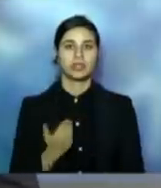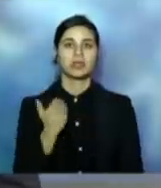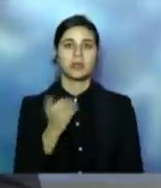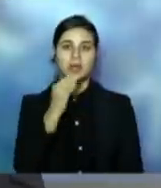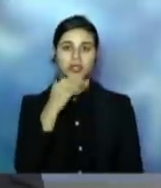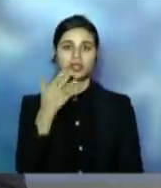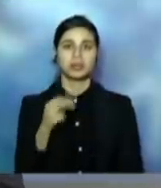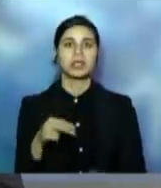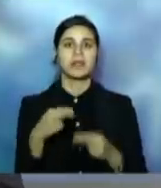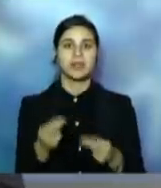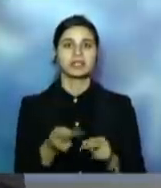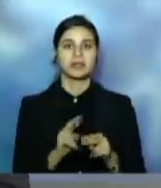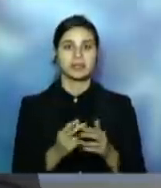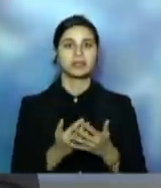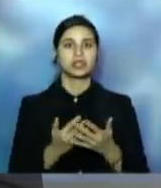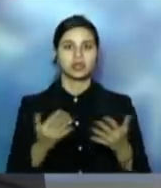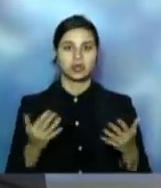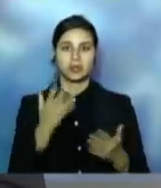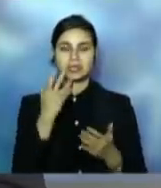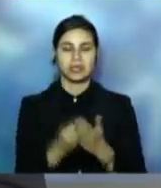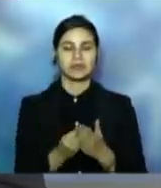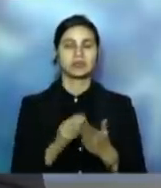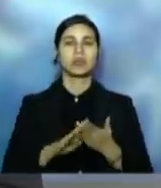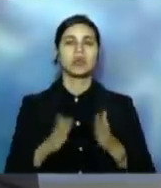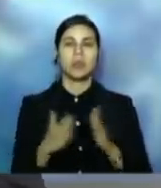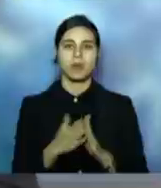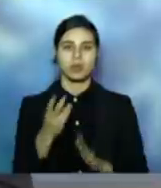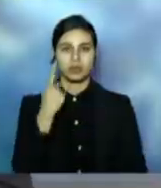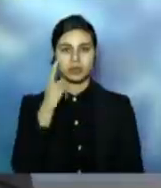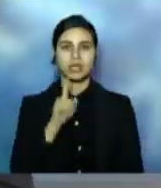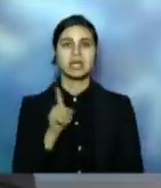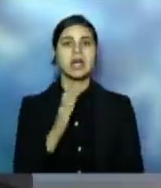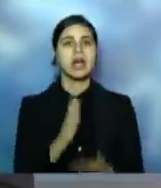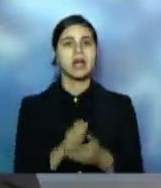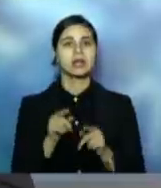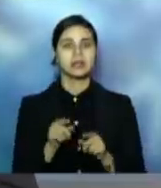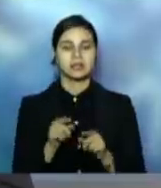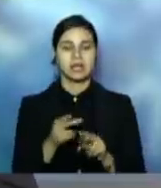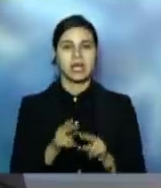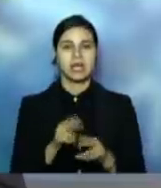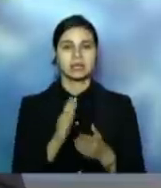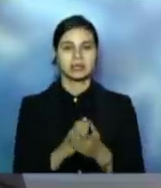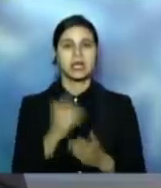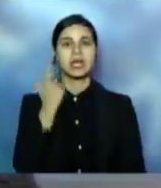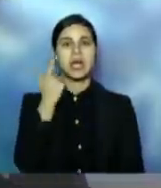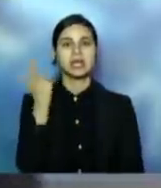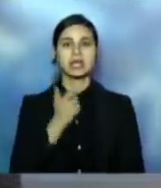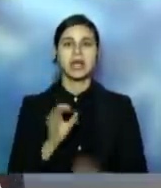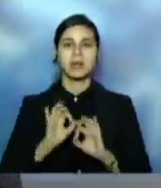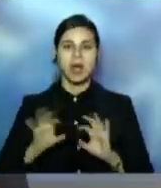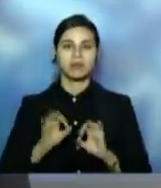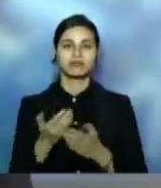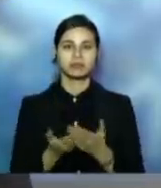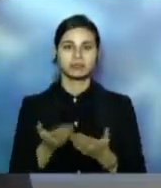შემდეგ ვაძლევთ ინსტრუმენტს თავისი მდგომარეობის მართვისა. Რა არის ინსტრუმენტი? ეს არის განათლება, რომელიც